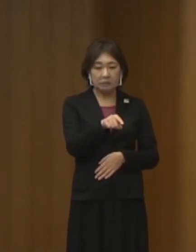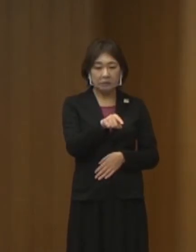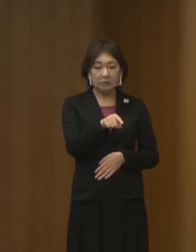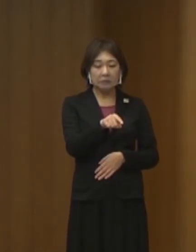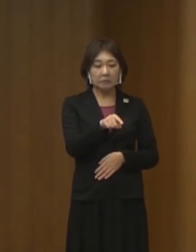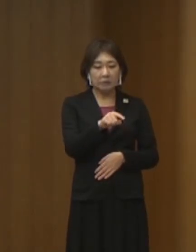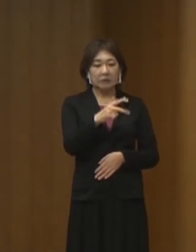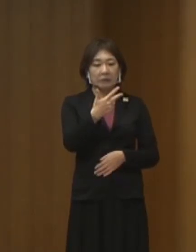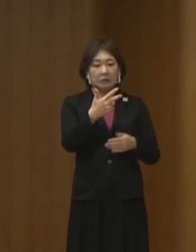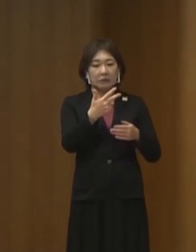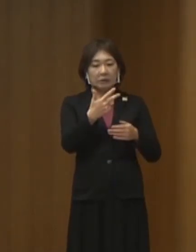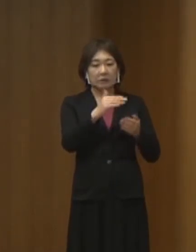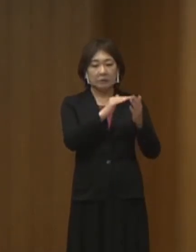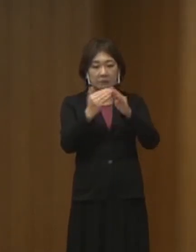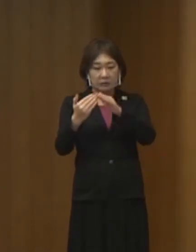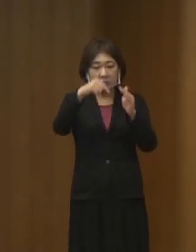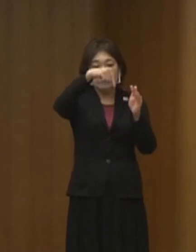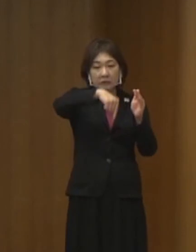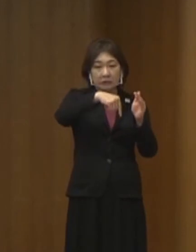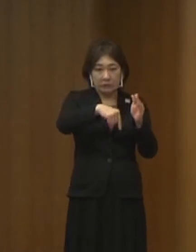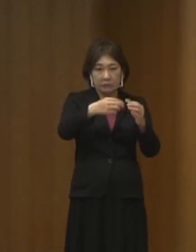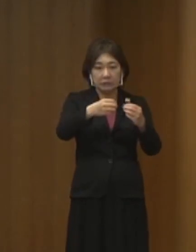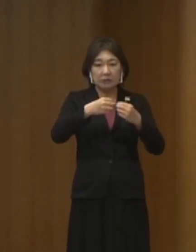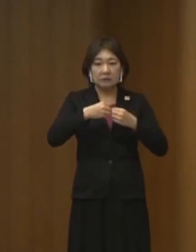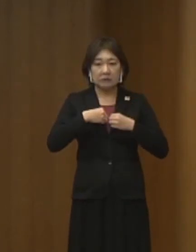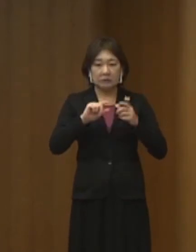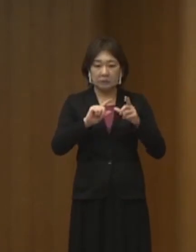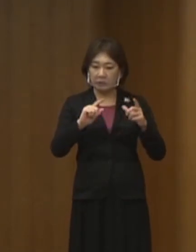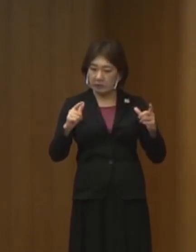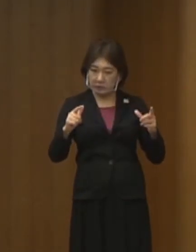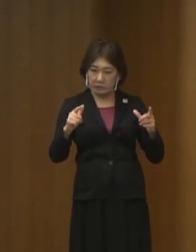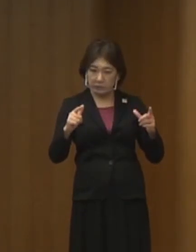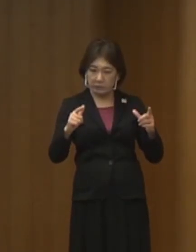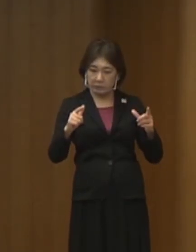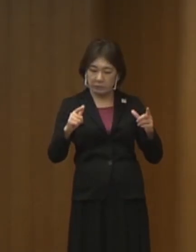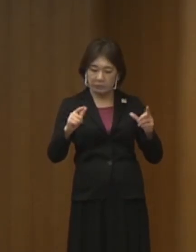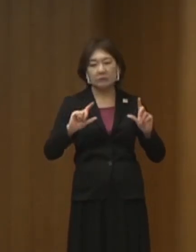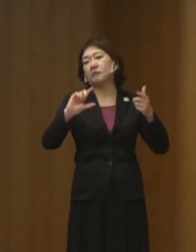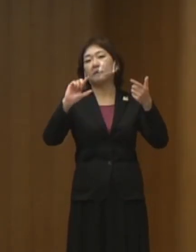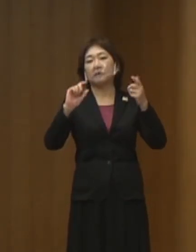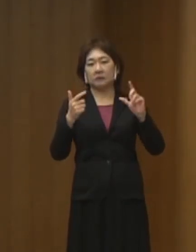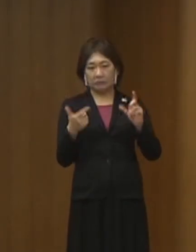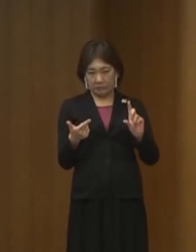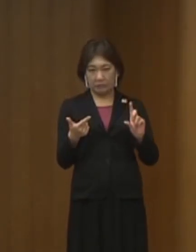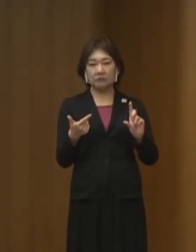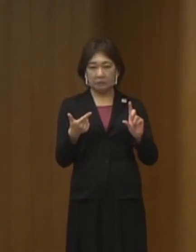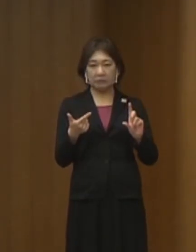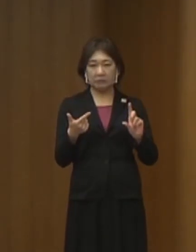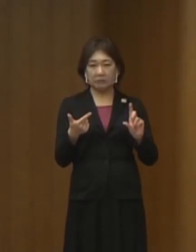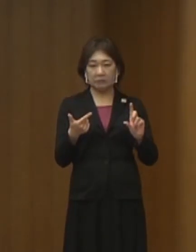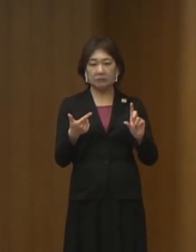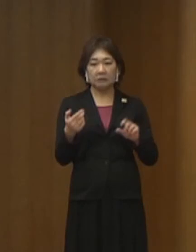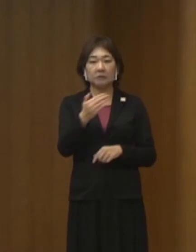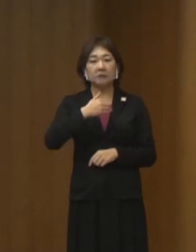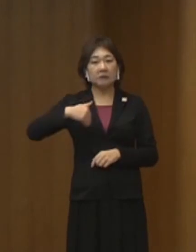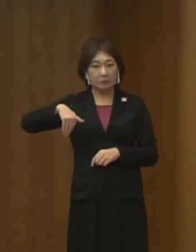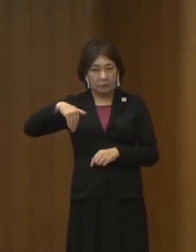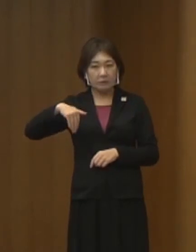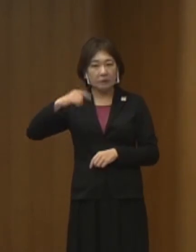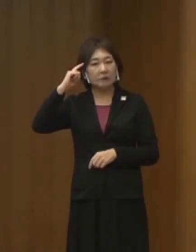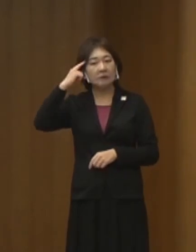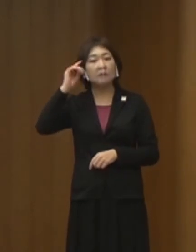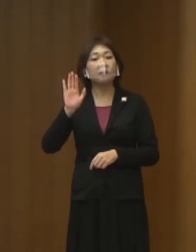感染が広がっていると、市中感染が広がっているという状況とは言えないというふうに我々は考え